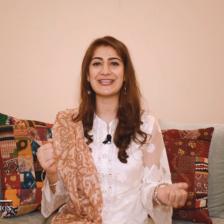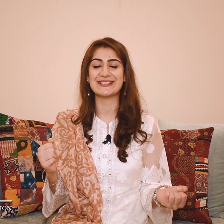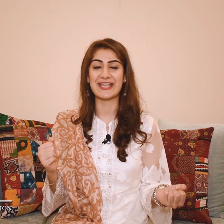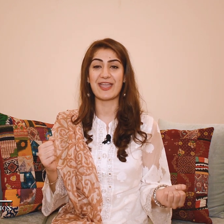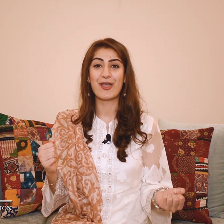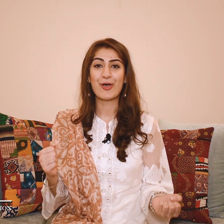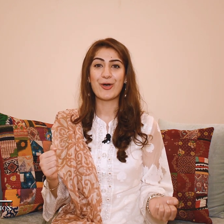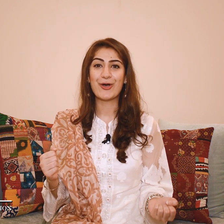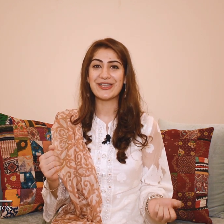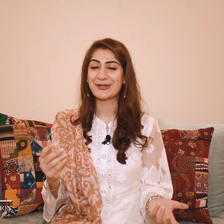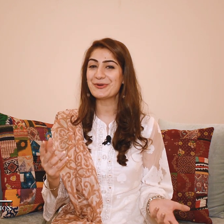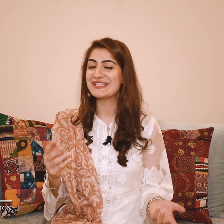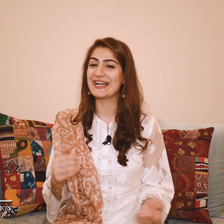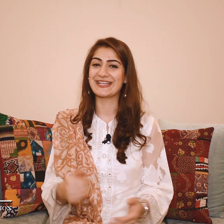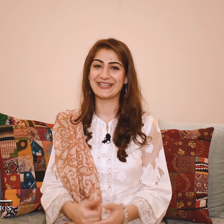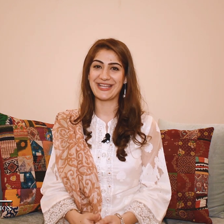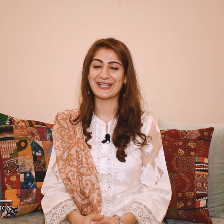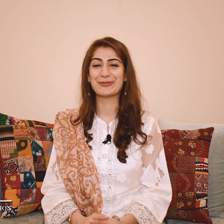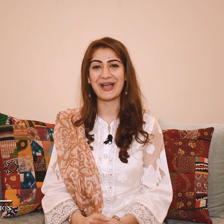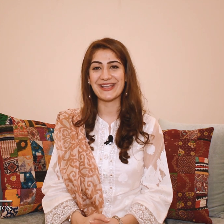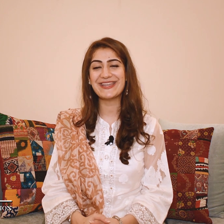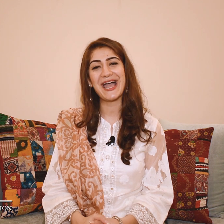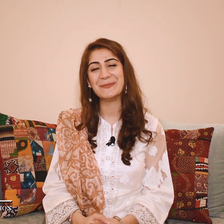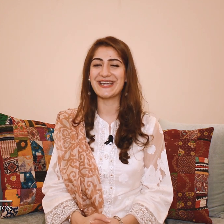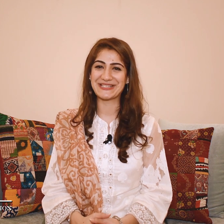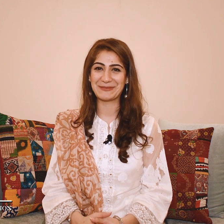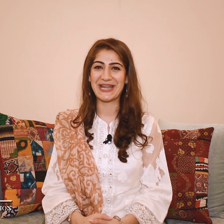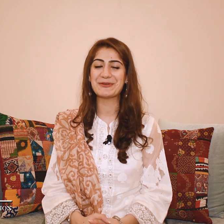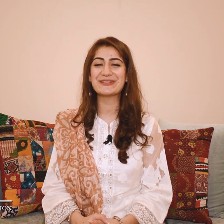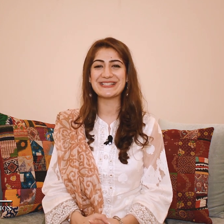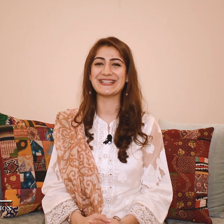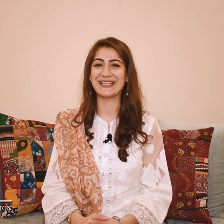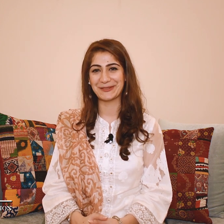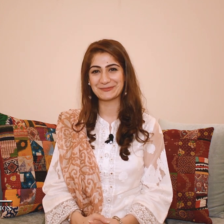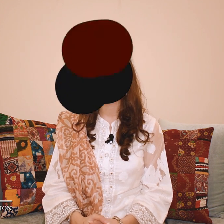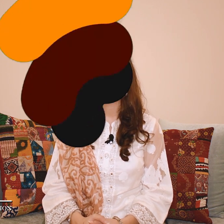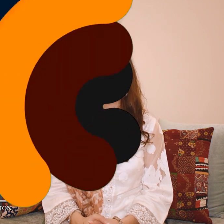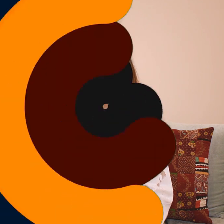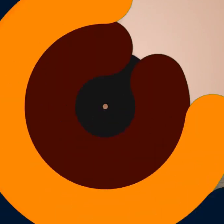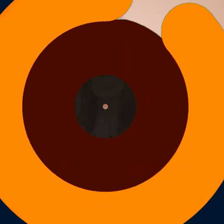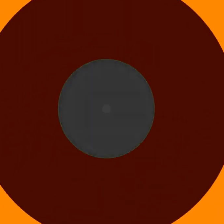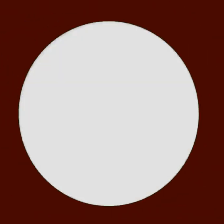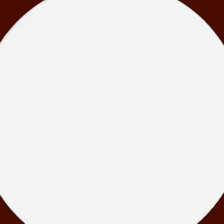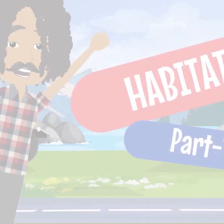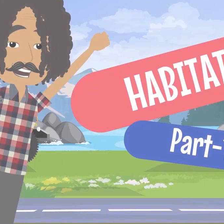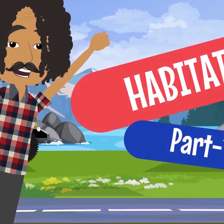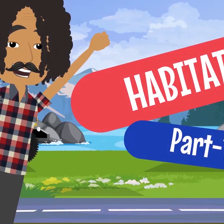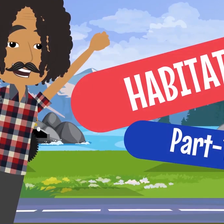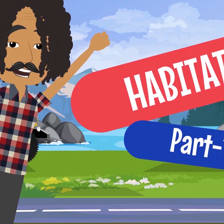किए और को कहते हैं तो आइए देखें आपके बारे में पूछते हैं